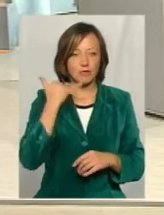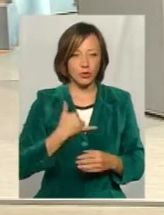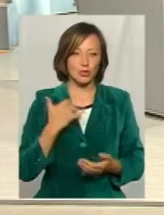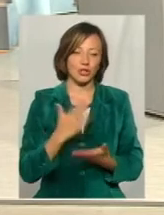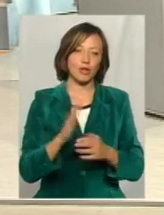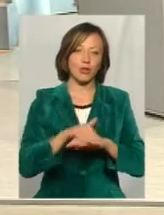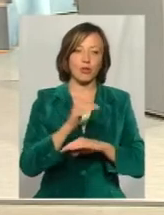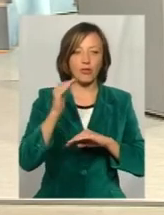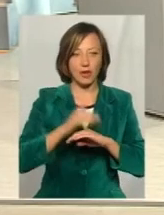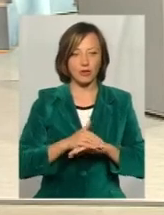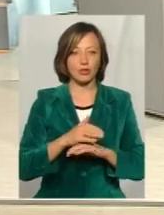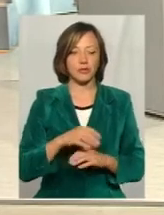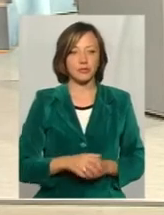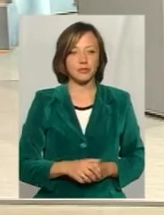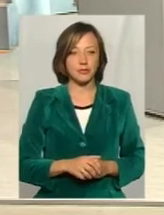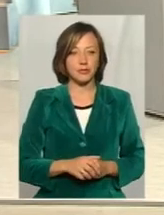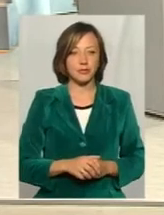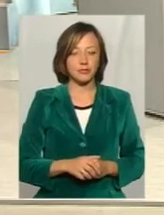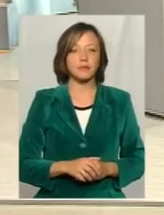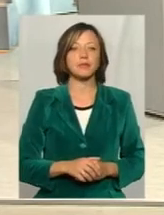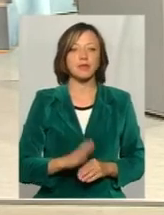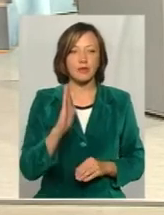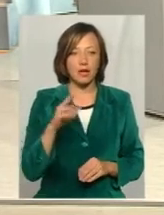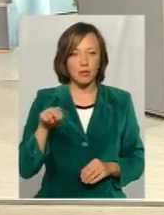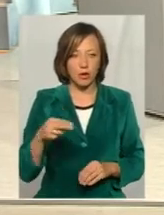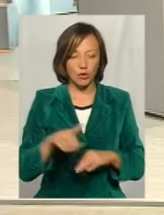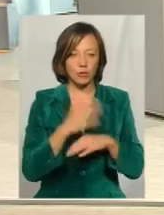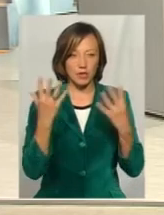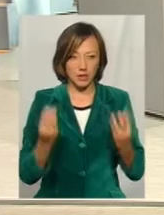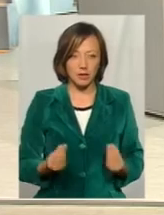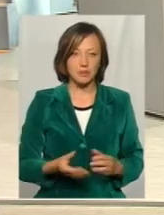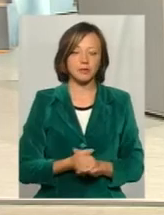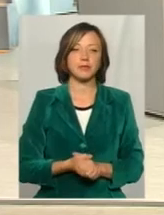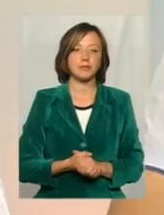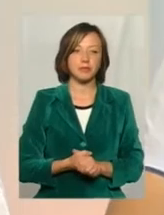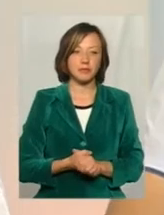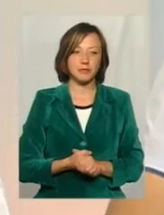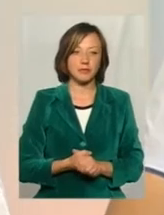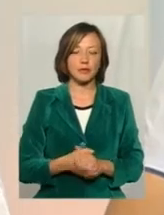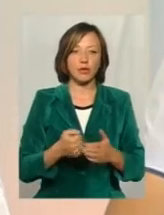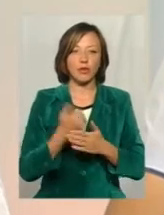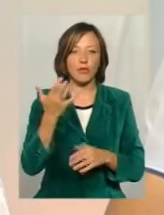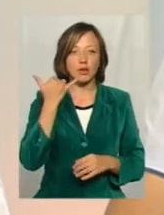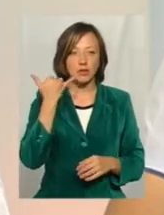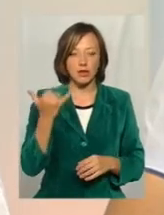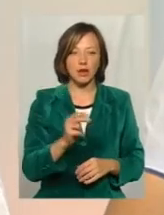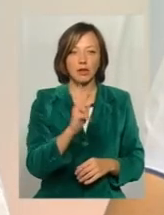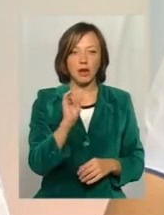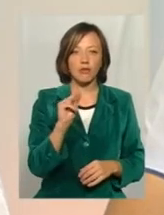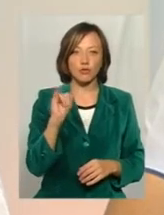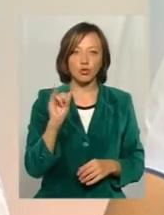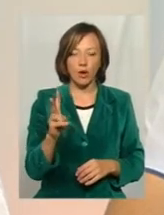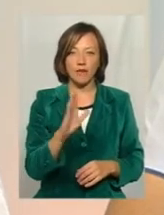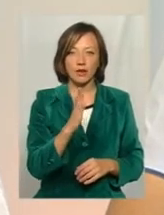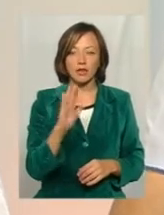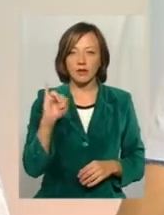дзвіночок. Доброго вечора. Віталій Петрович, добрий день. Добрий вечір. Це до вас дзвонить Кравчук, Іванна Шерменецька,